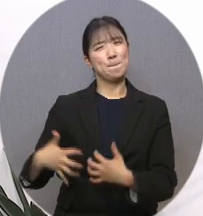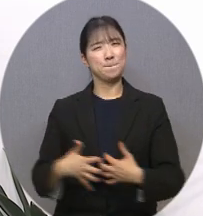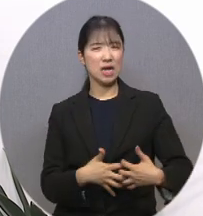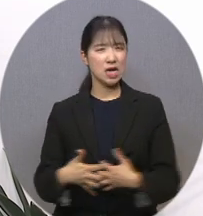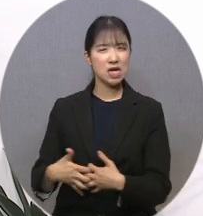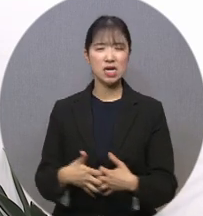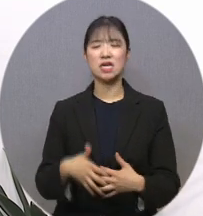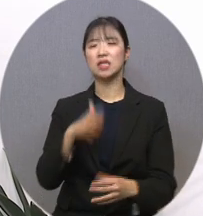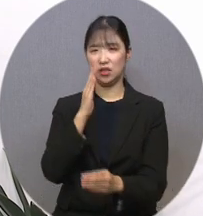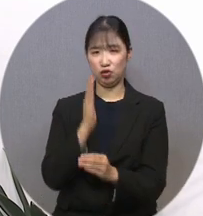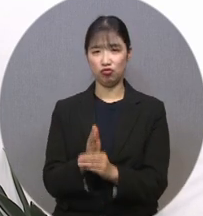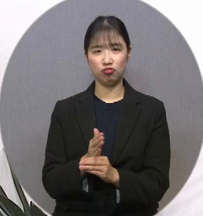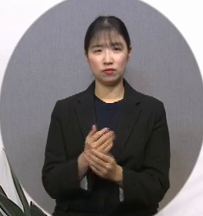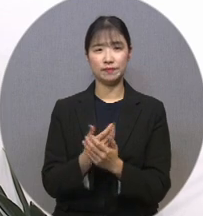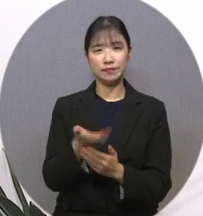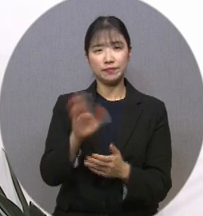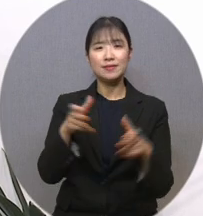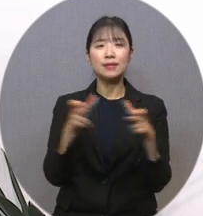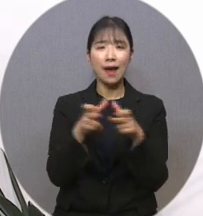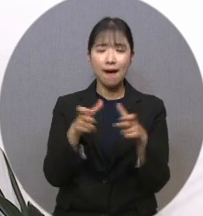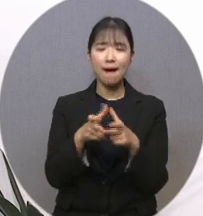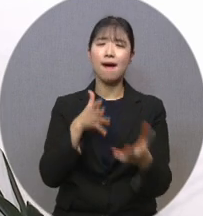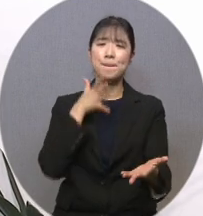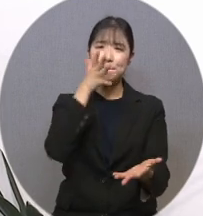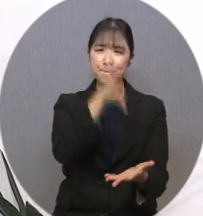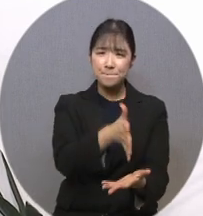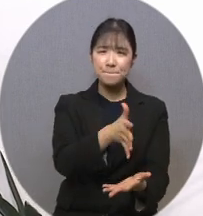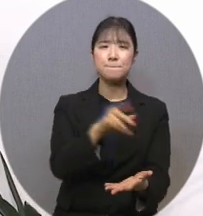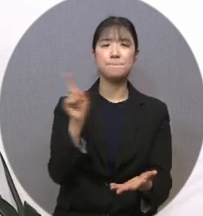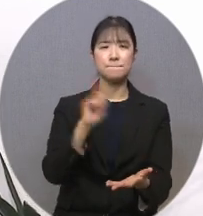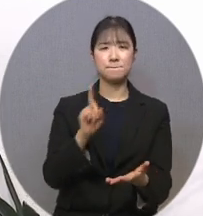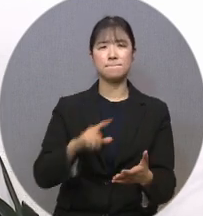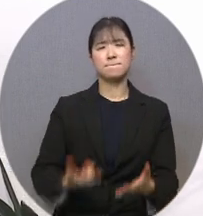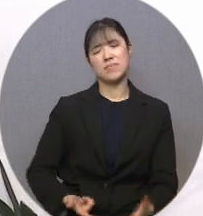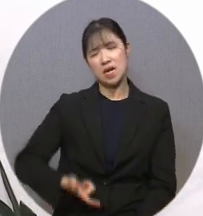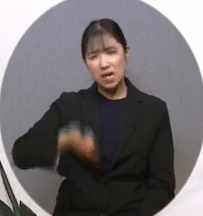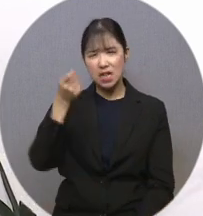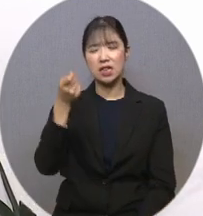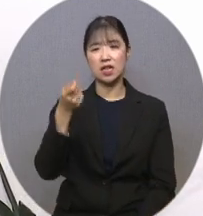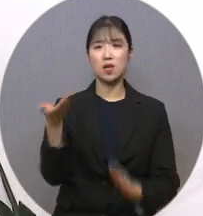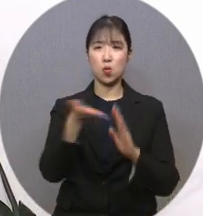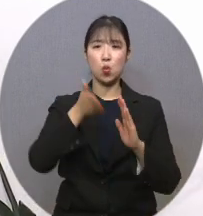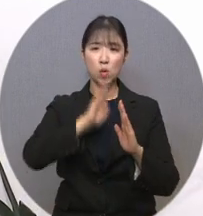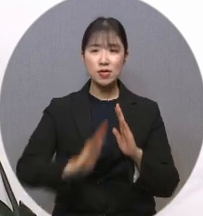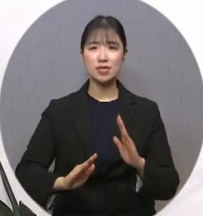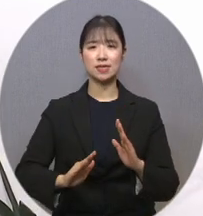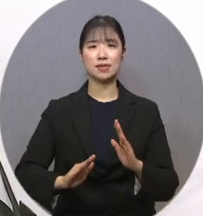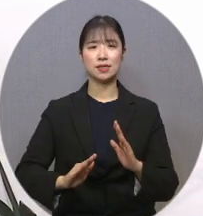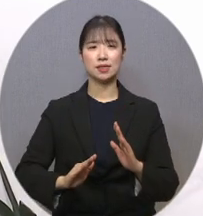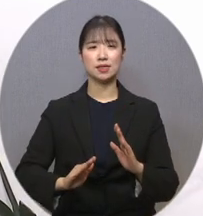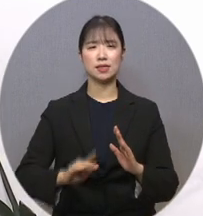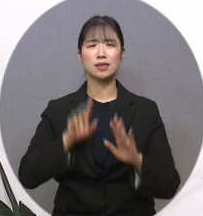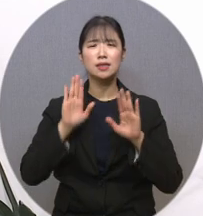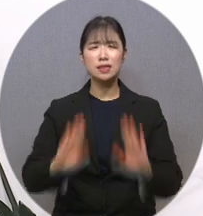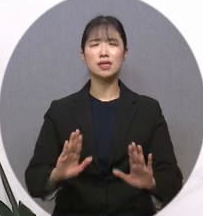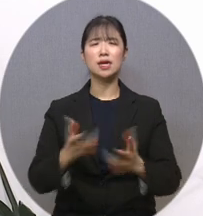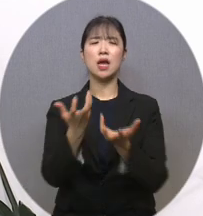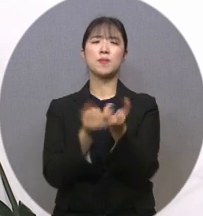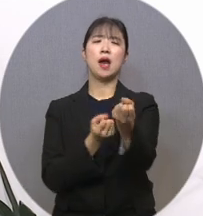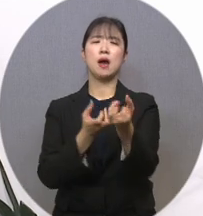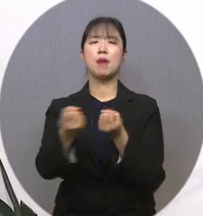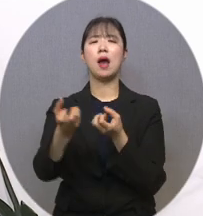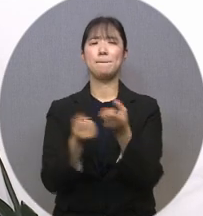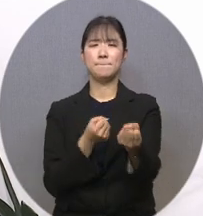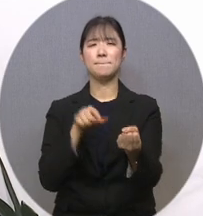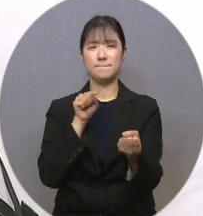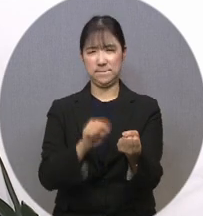있습니다. 그러나 이제 장애인계에서는 어떻게든 빨리 공시에 지금 분열되어 있는